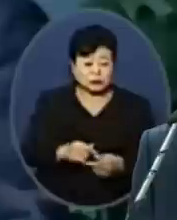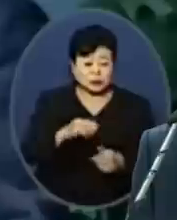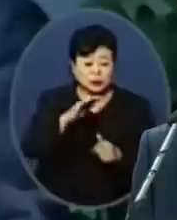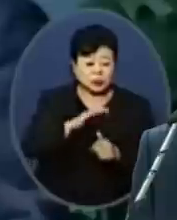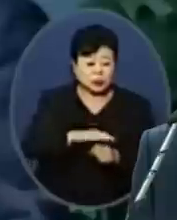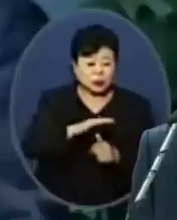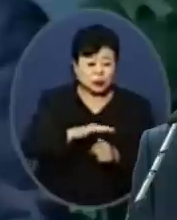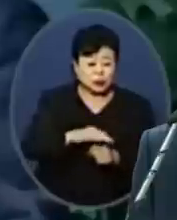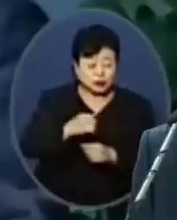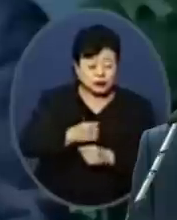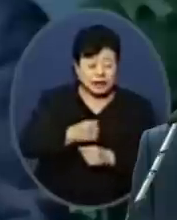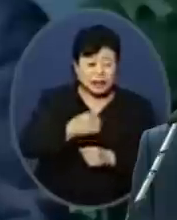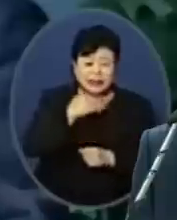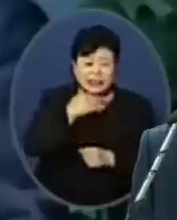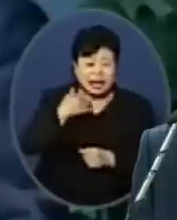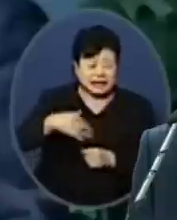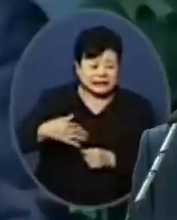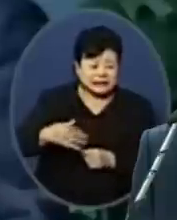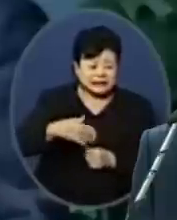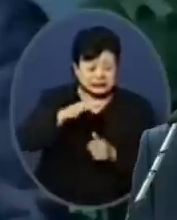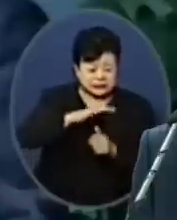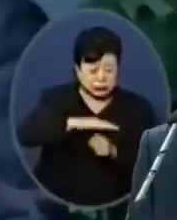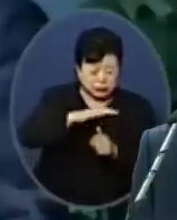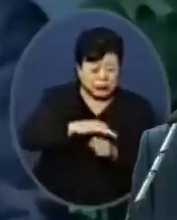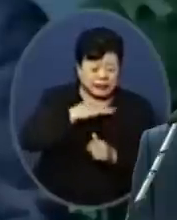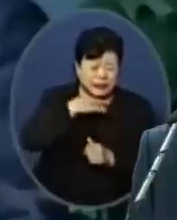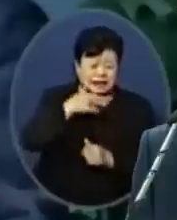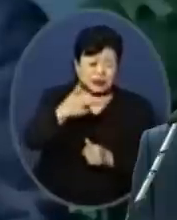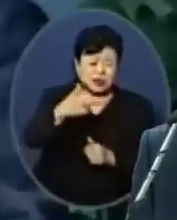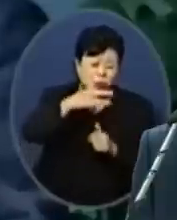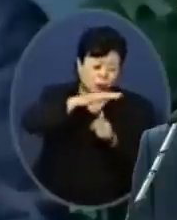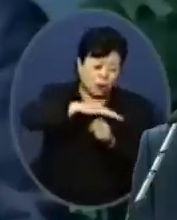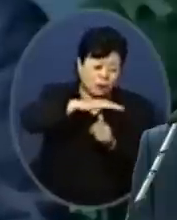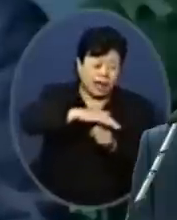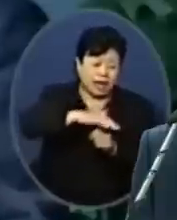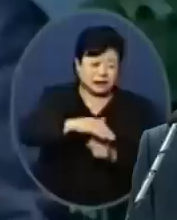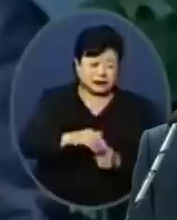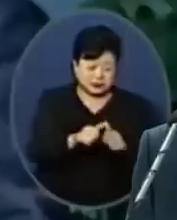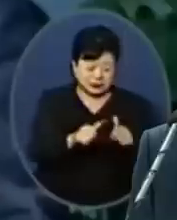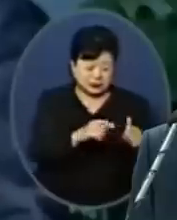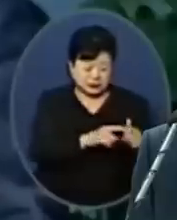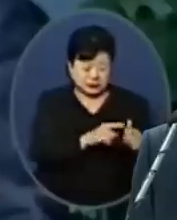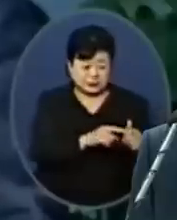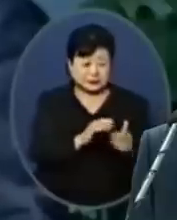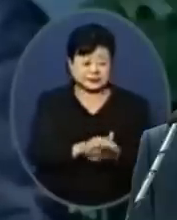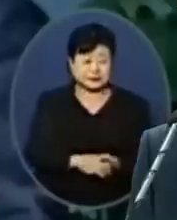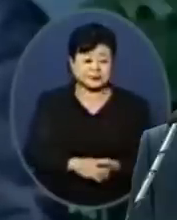군대에 갈 나이도 아닙니다. 초립동 약 17살 정도 되는 소년입니다.